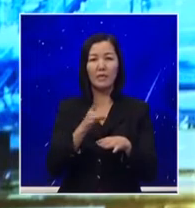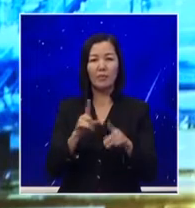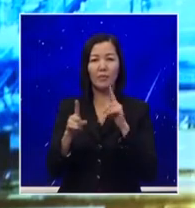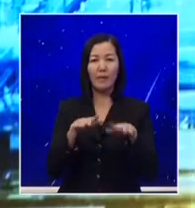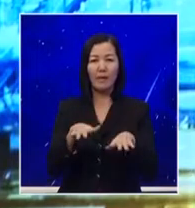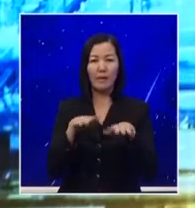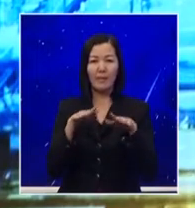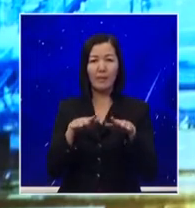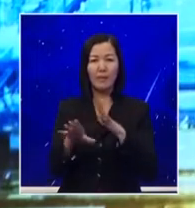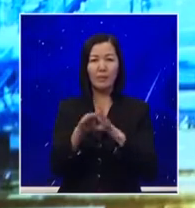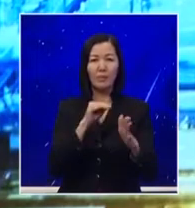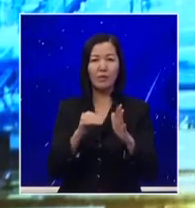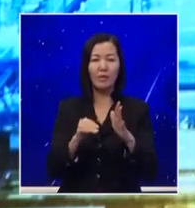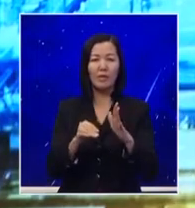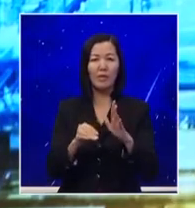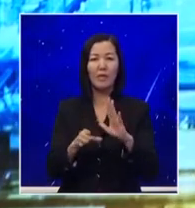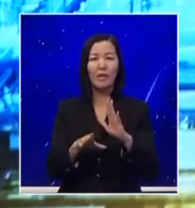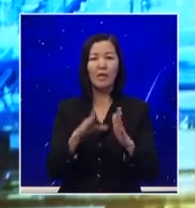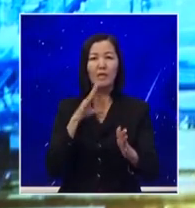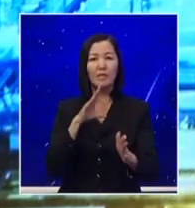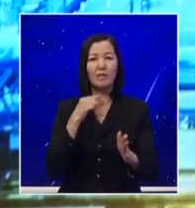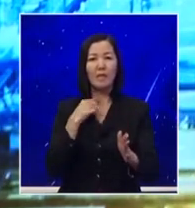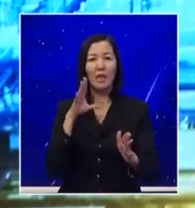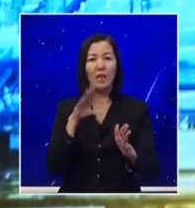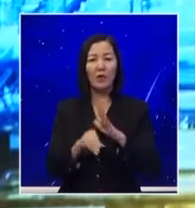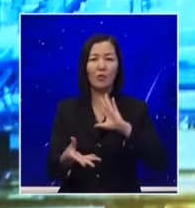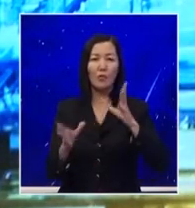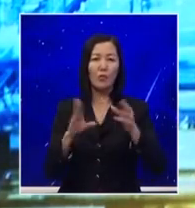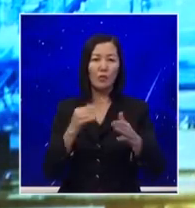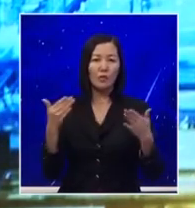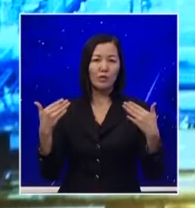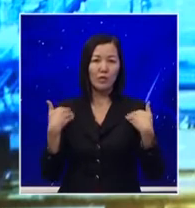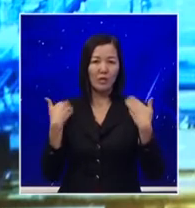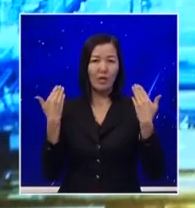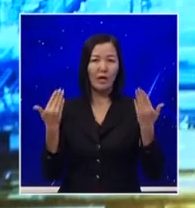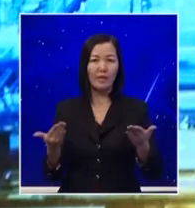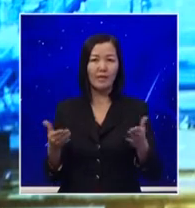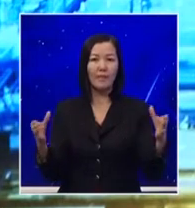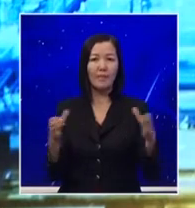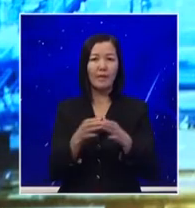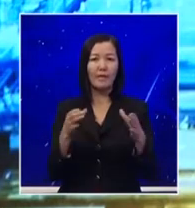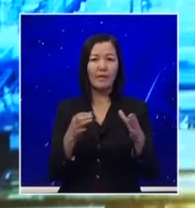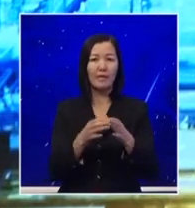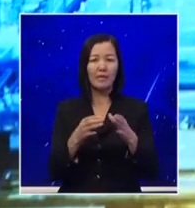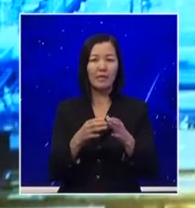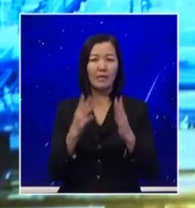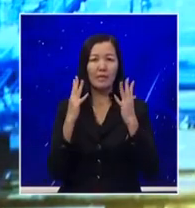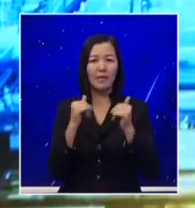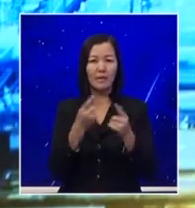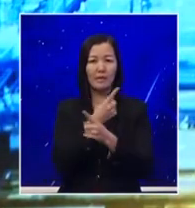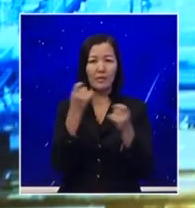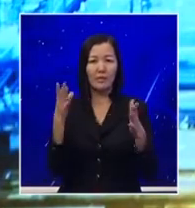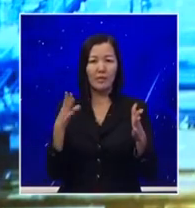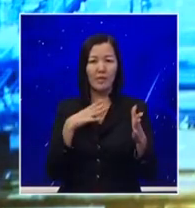депутаттарын сайлаудың қорытындысын шығарды. Ол бойынша 3 саяси партияның депутаттық мандат саны жарияланды. Мәжіліс